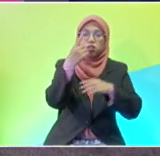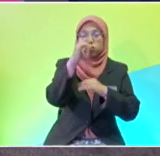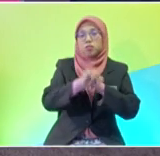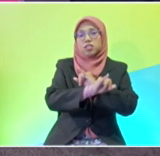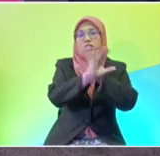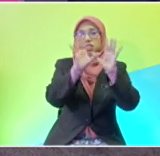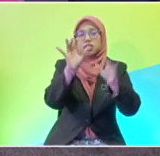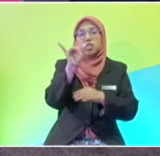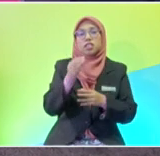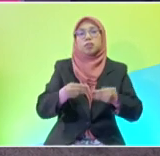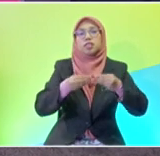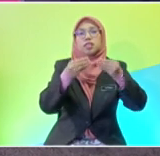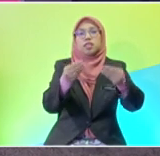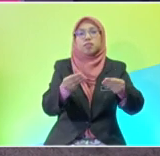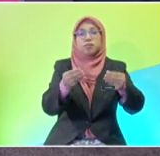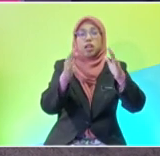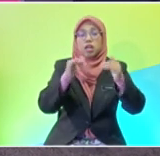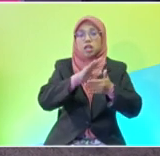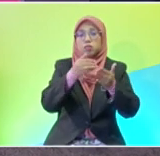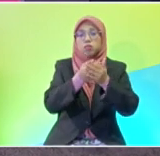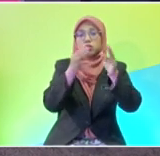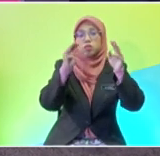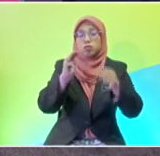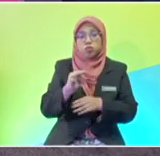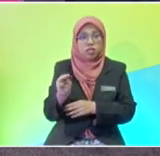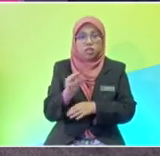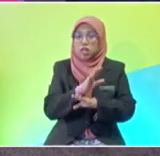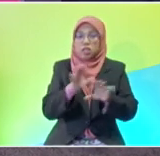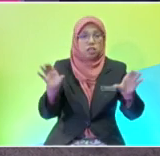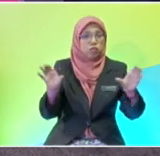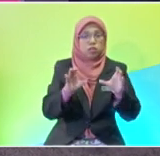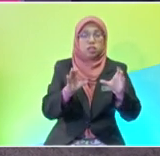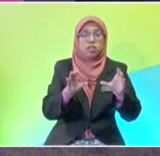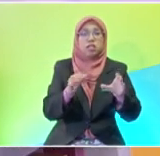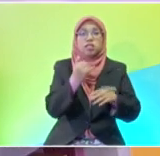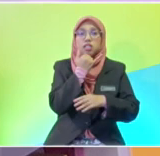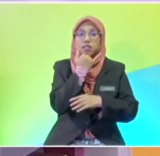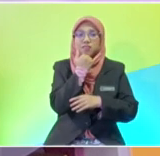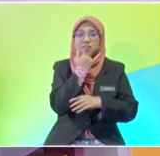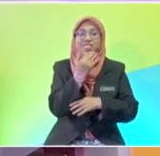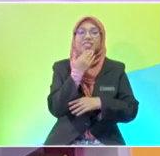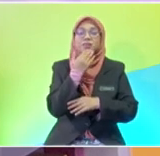diberikan dan anak-anak selepas ini murid-muri tak dia udah besar